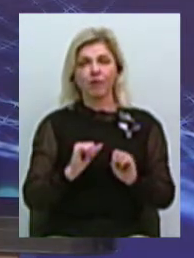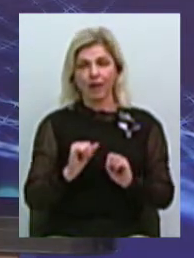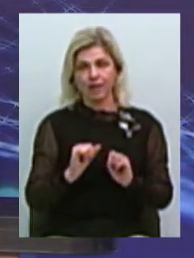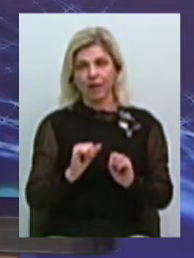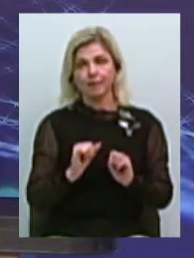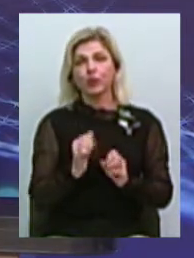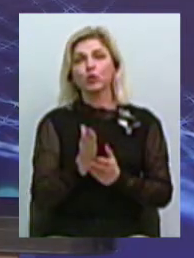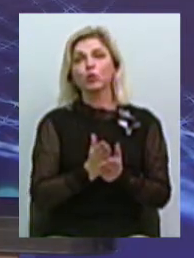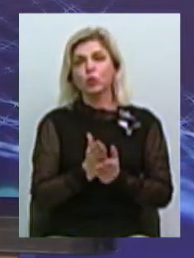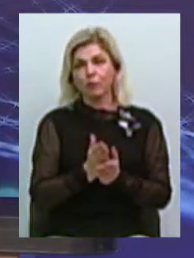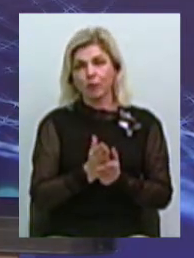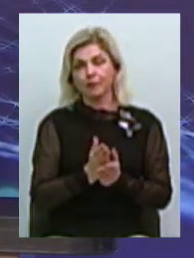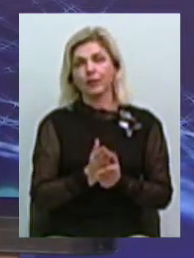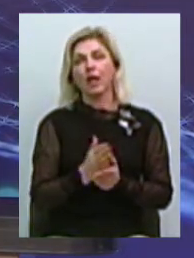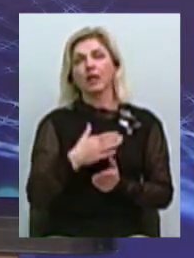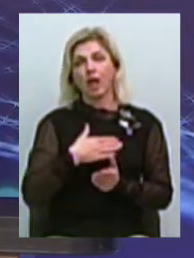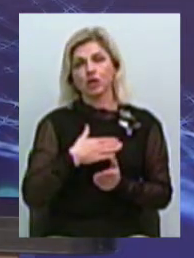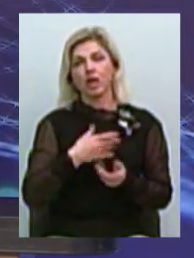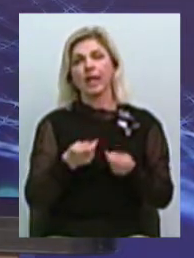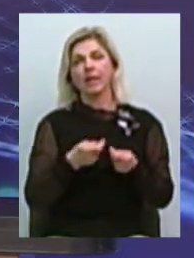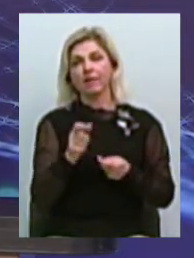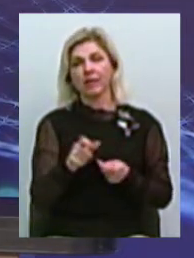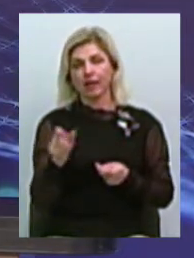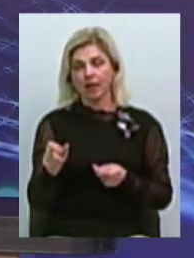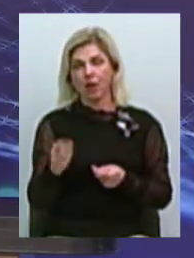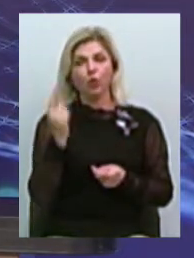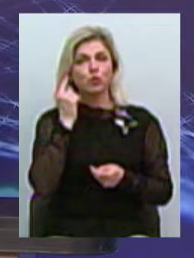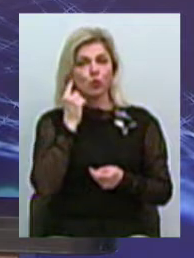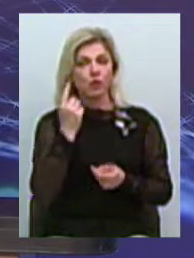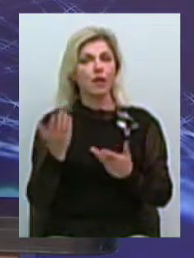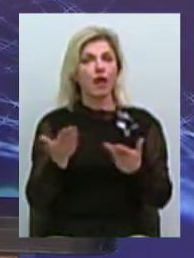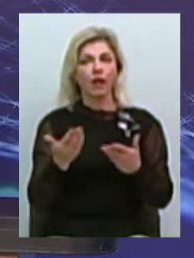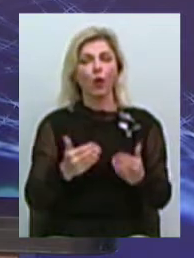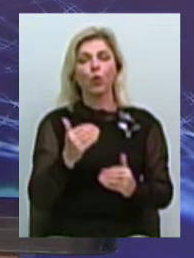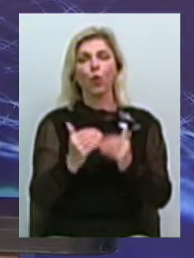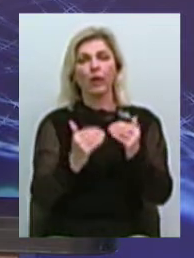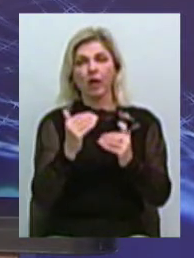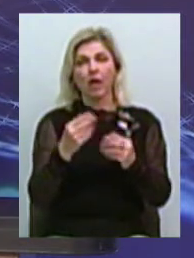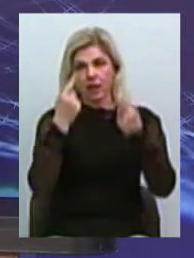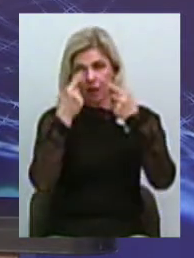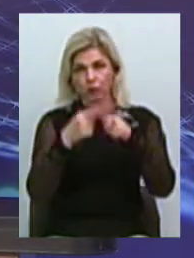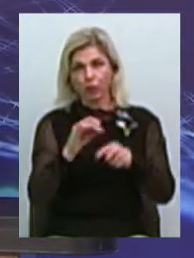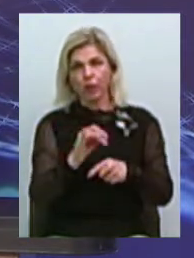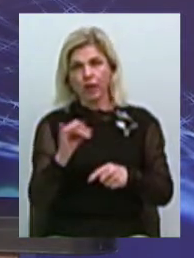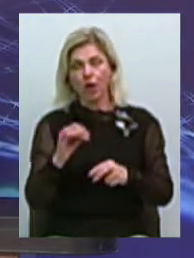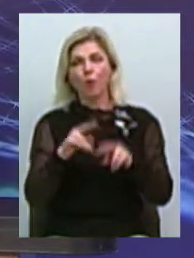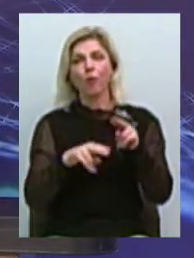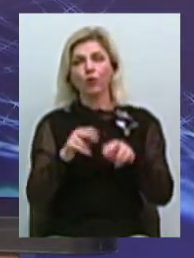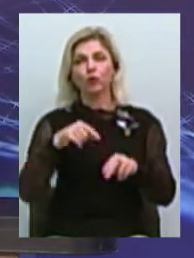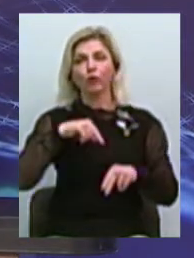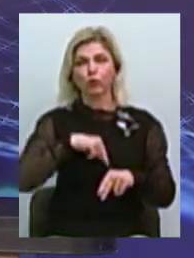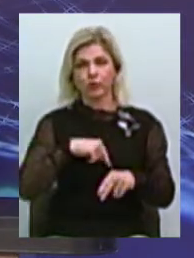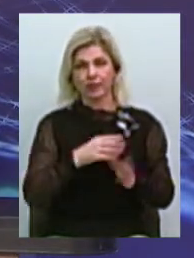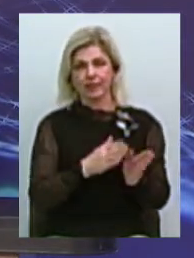освіти, наші керівники-освітяни почули, які кроки у технології побудови внутрішньої